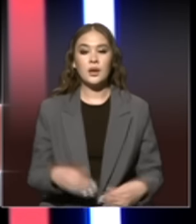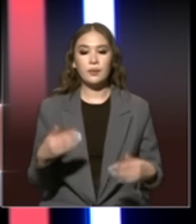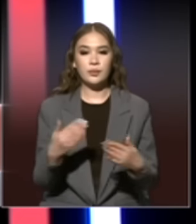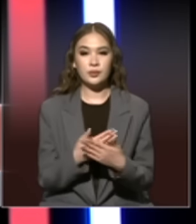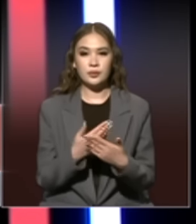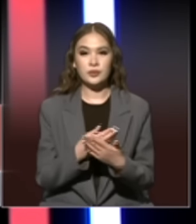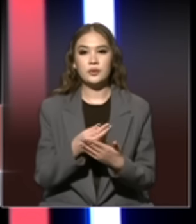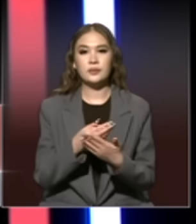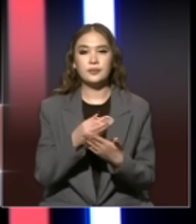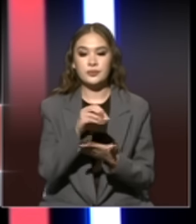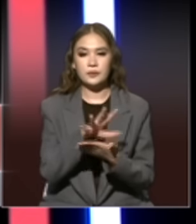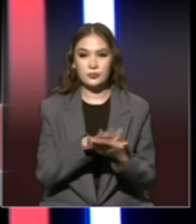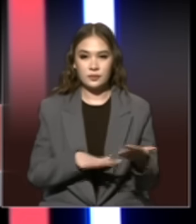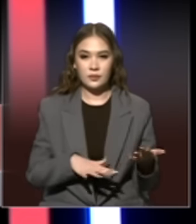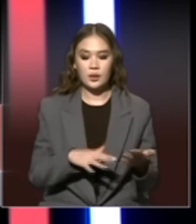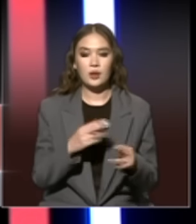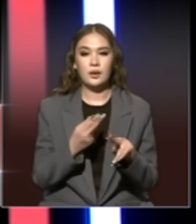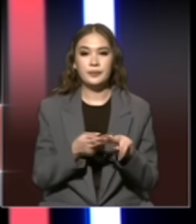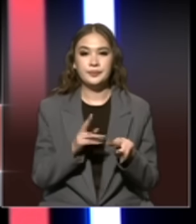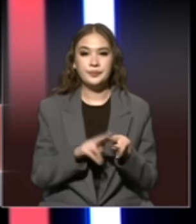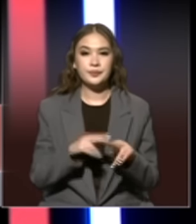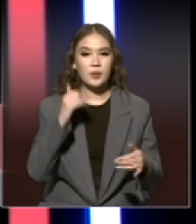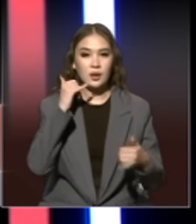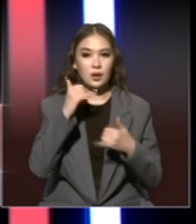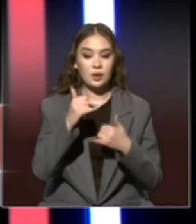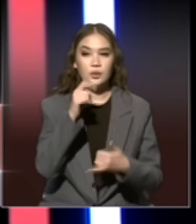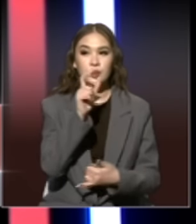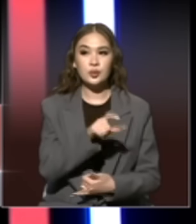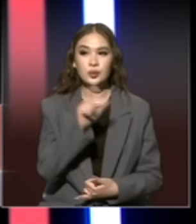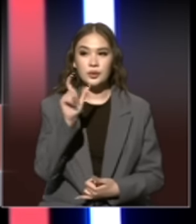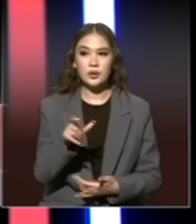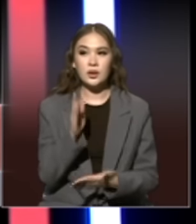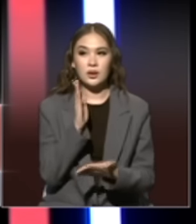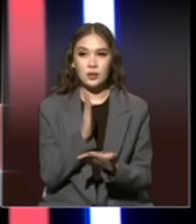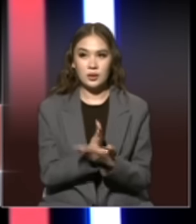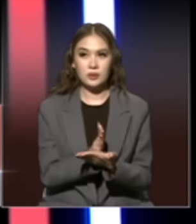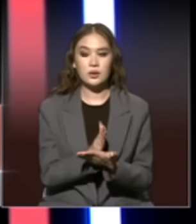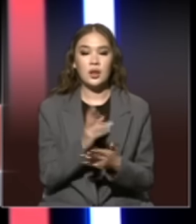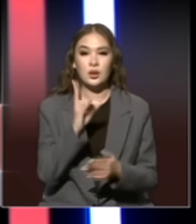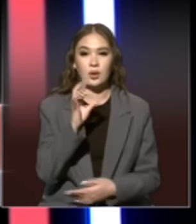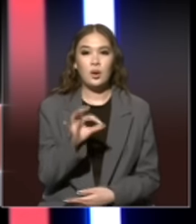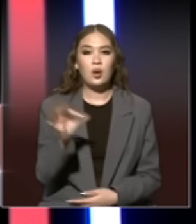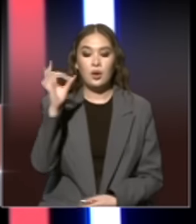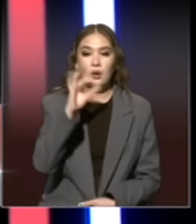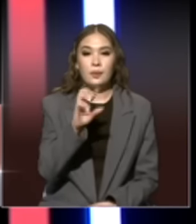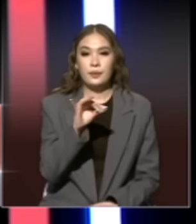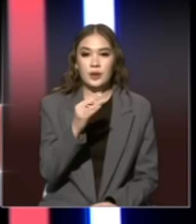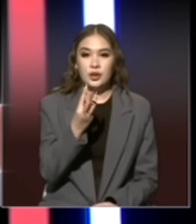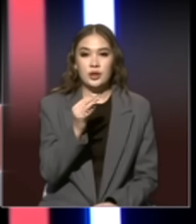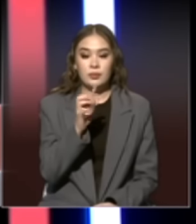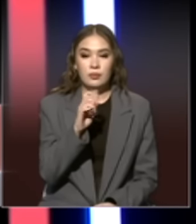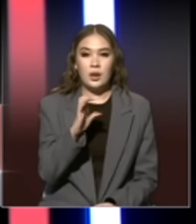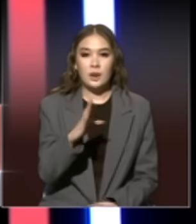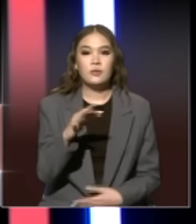эфирдеміз, қымбат спикерлер, әрі қарай жалғастырса, хабарласып жатқан көрермендеріңіз бар. Дегенменде мына Бишімбаевтың сот процесі